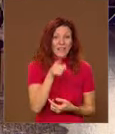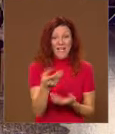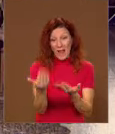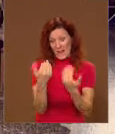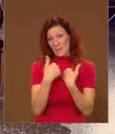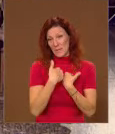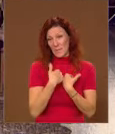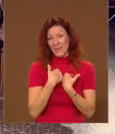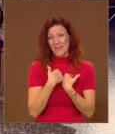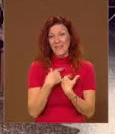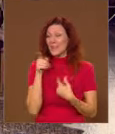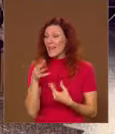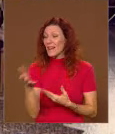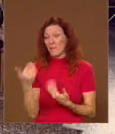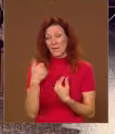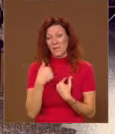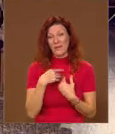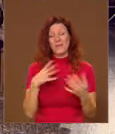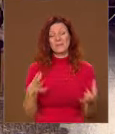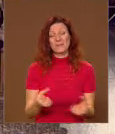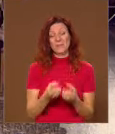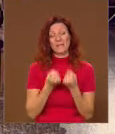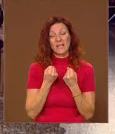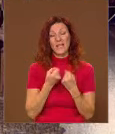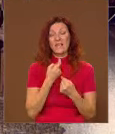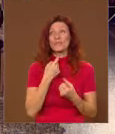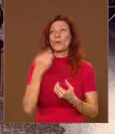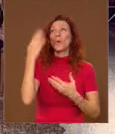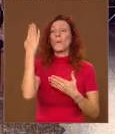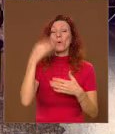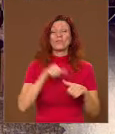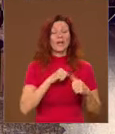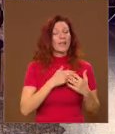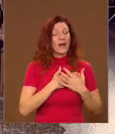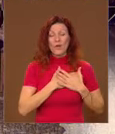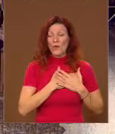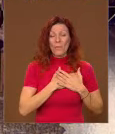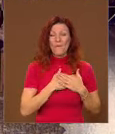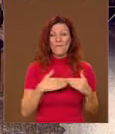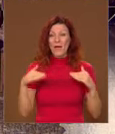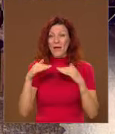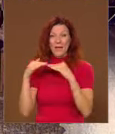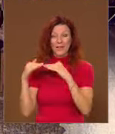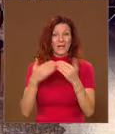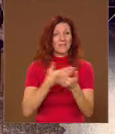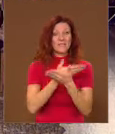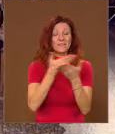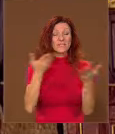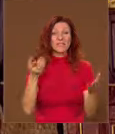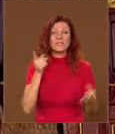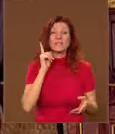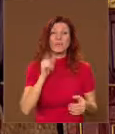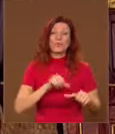които още не са го разбрали. Защото Божията любов е еднаква за всички. И не може сърцето ни и душата ни да са